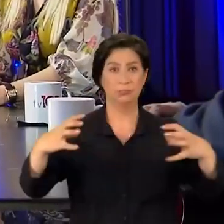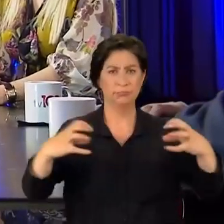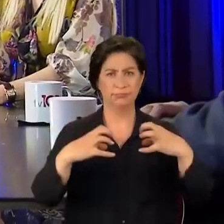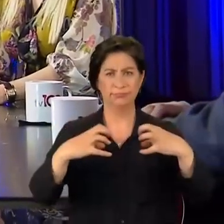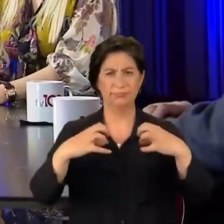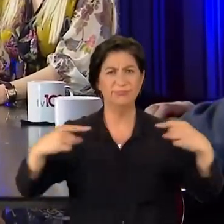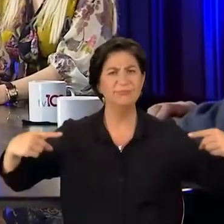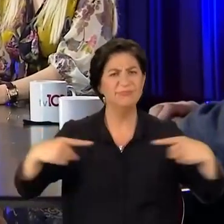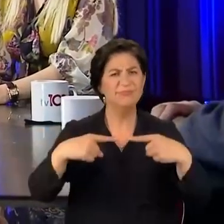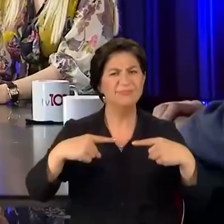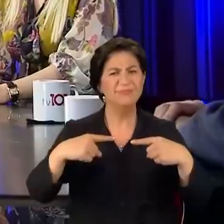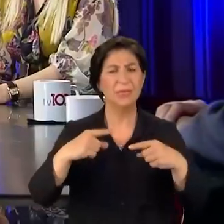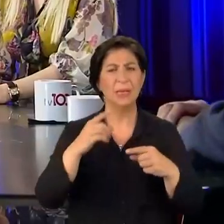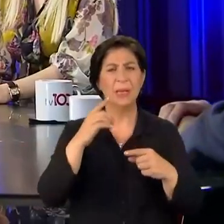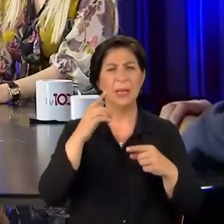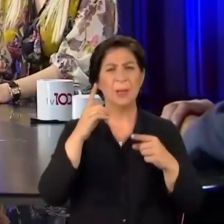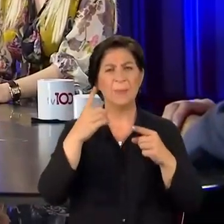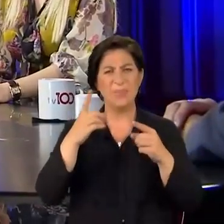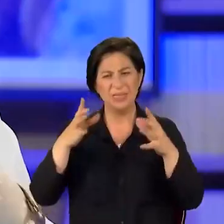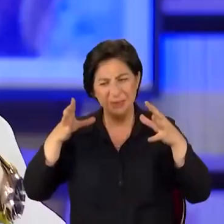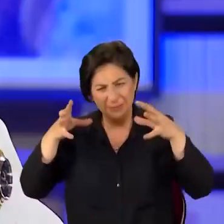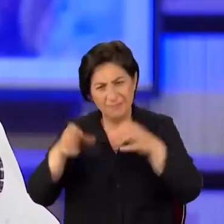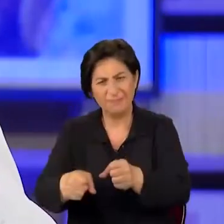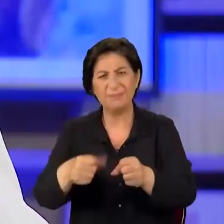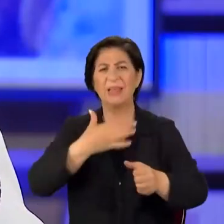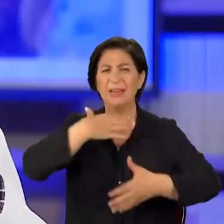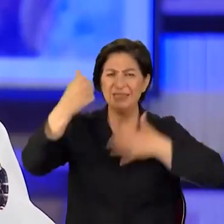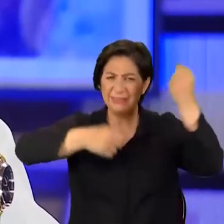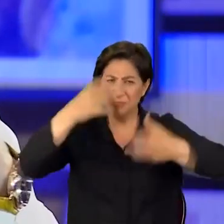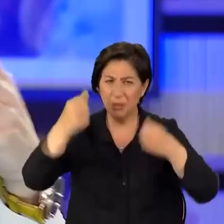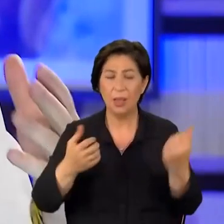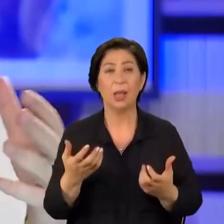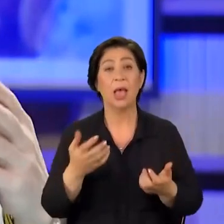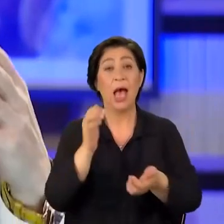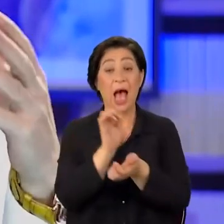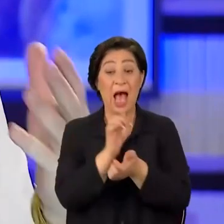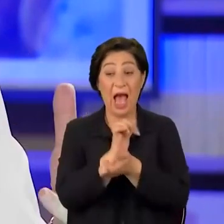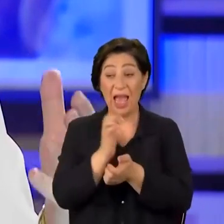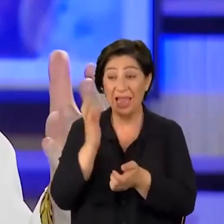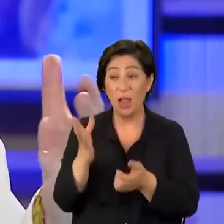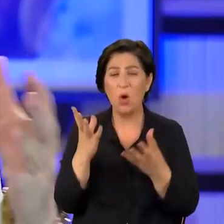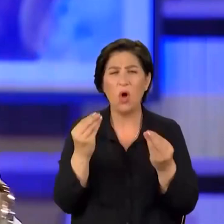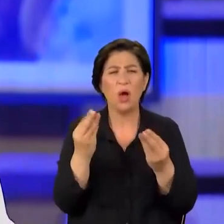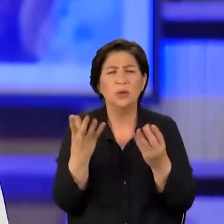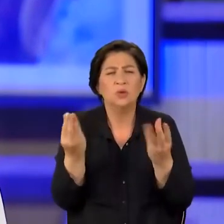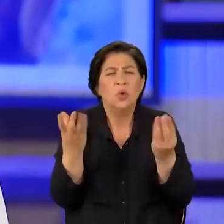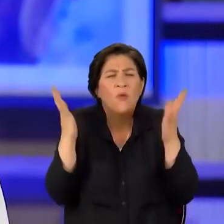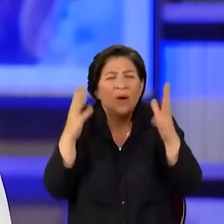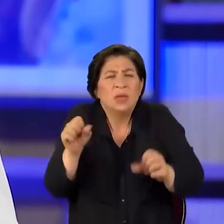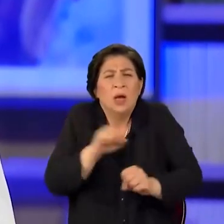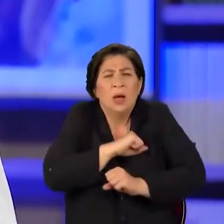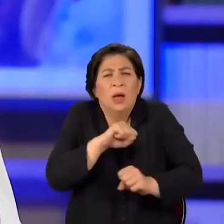sağcılara bir biçildi, asıldılar. Hı hı. Ve aileler zaten o kadar korkmuşlardı